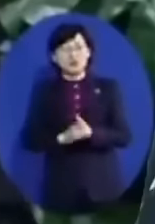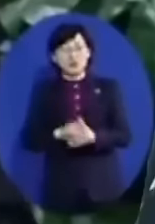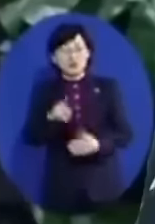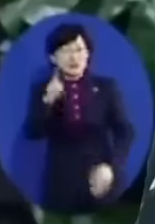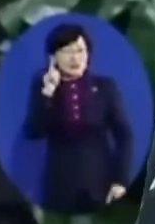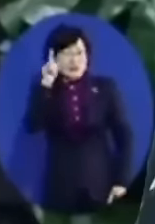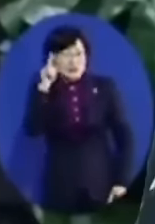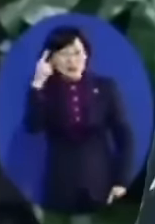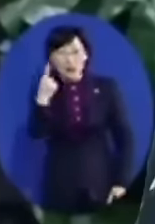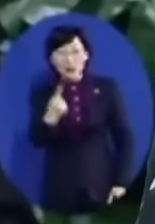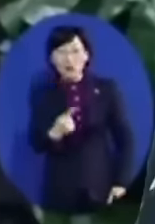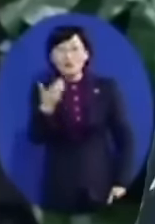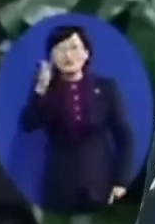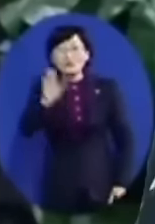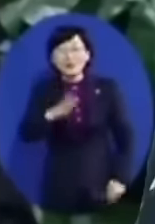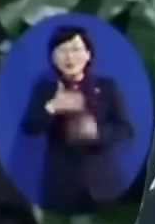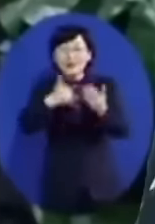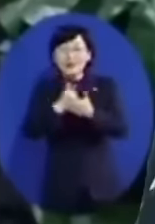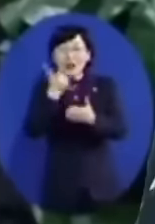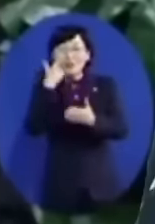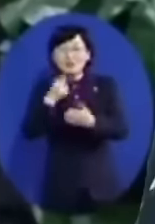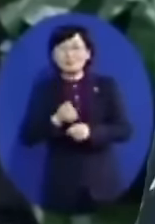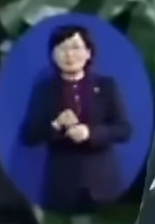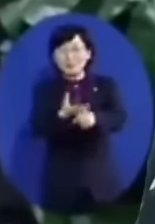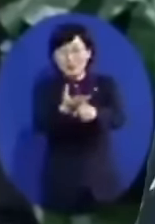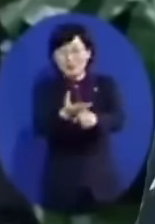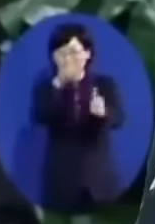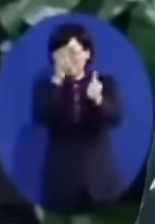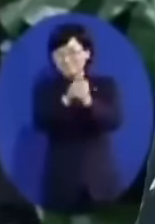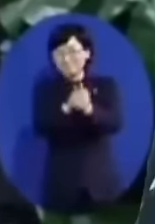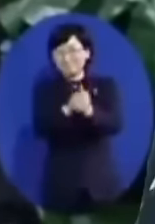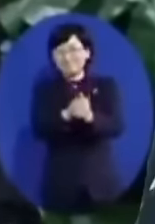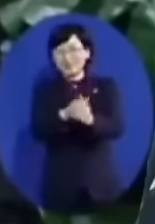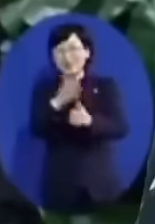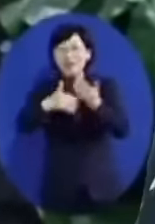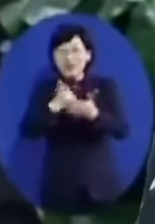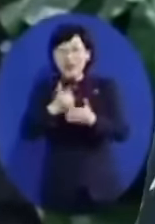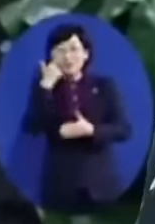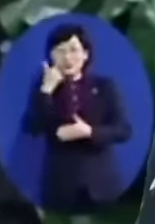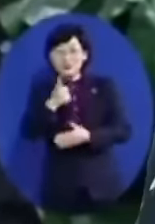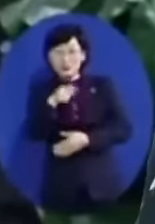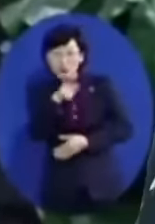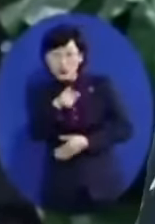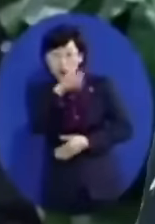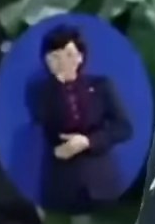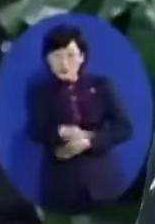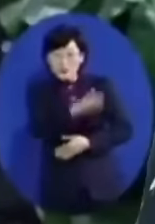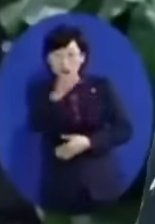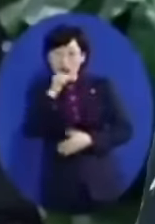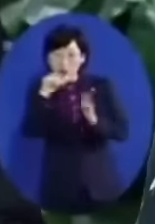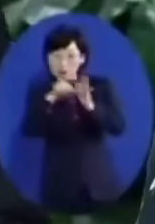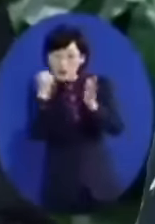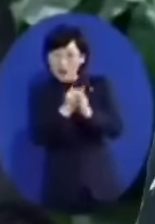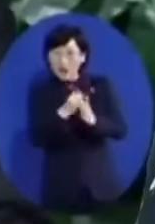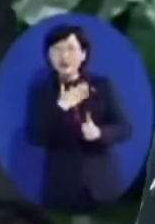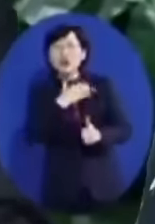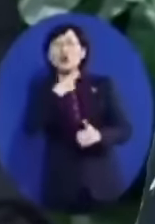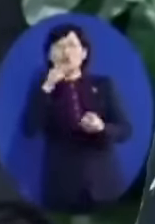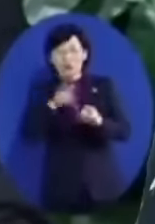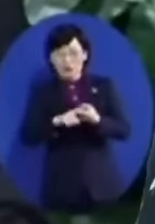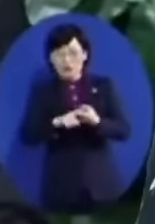스트레스가 왔지만은 아버지로 전달해버리고 말하는 것이. 아버지가 네가 십자가에 못 박혀 죽는 것이 내 뜻이라